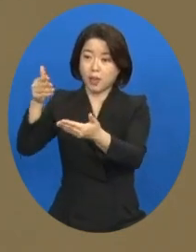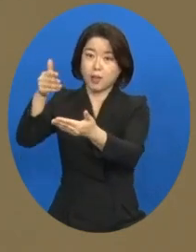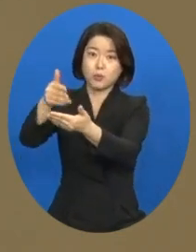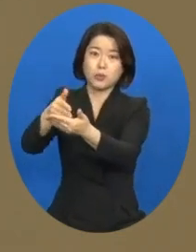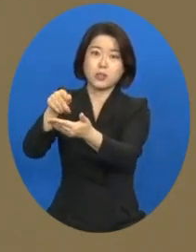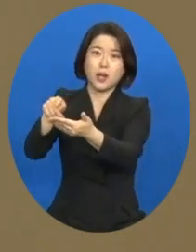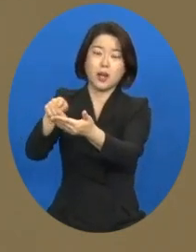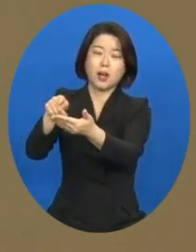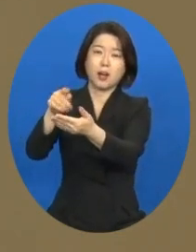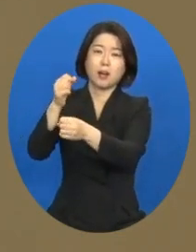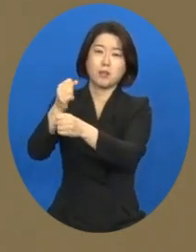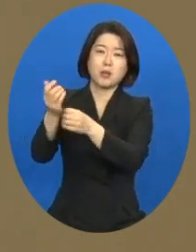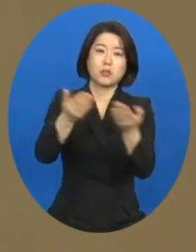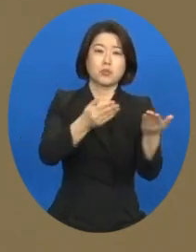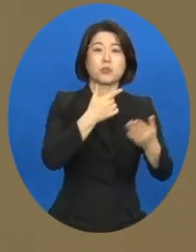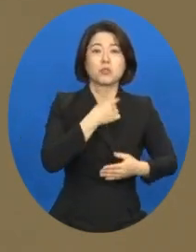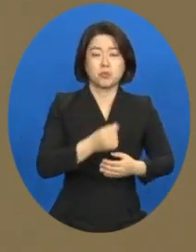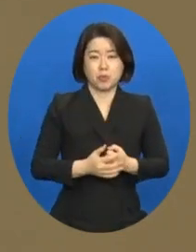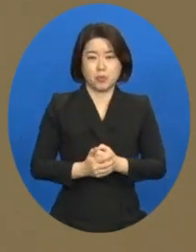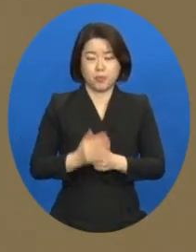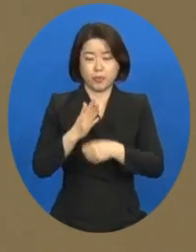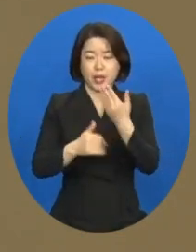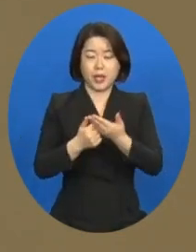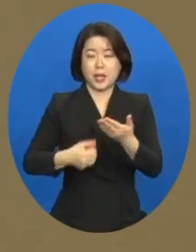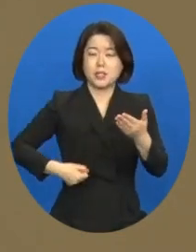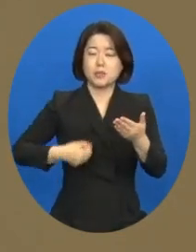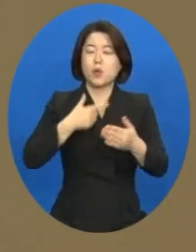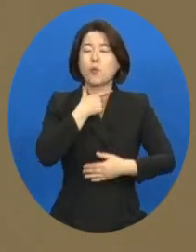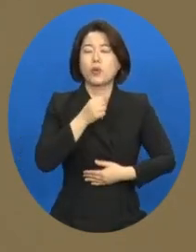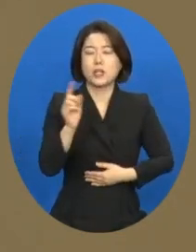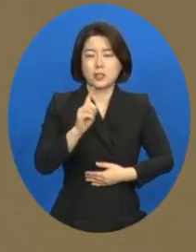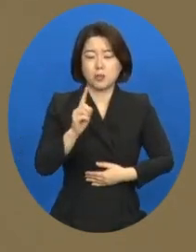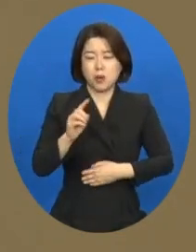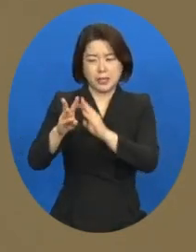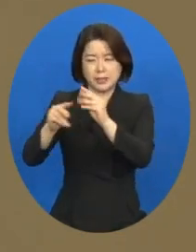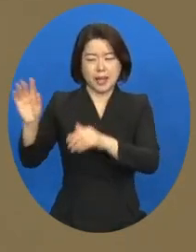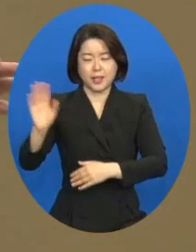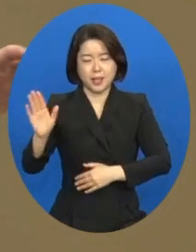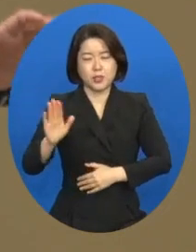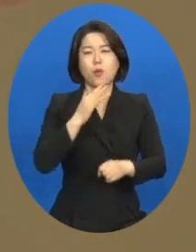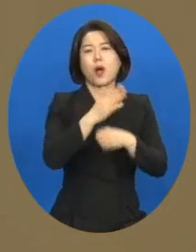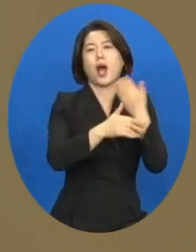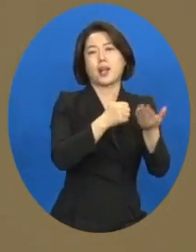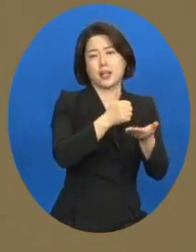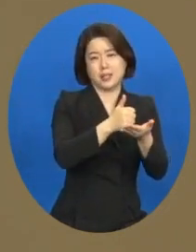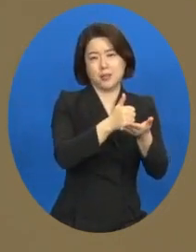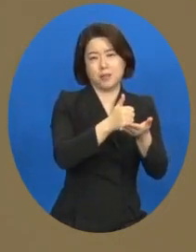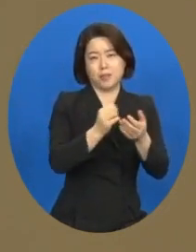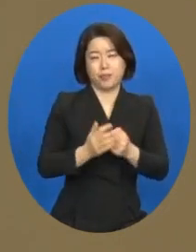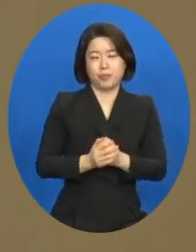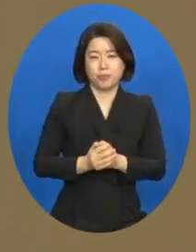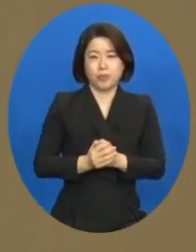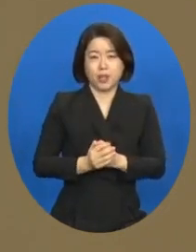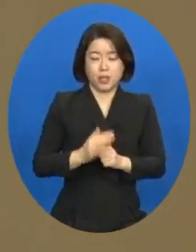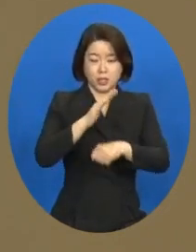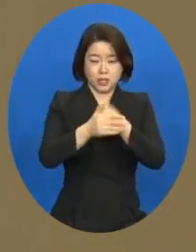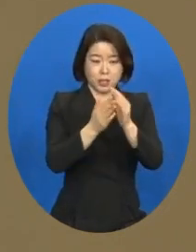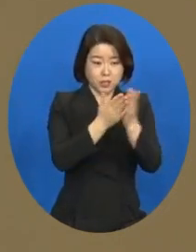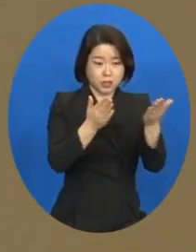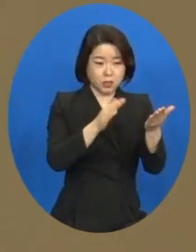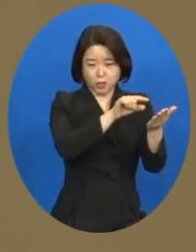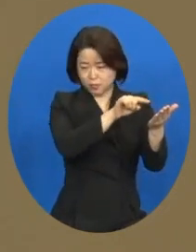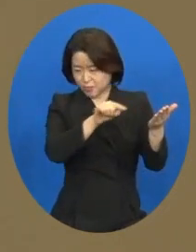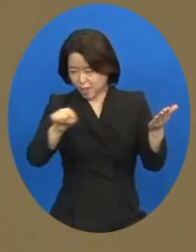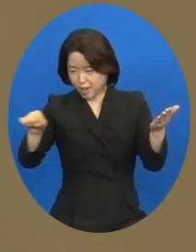원하신 것은 어떤 땅이 아니고 하나님이셨어요. 이게 성경 전체에 우리에게